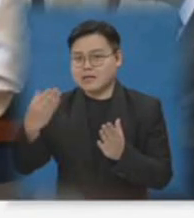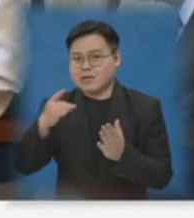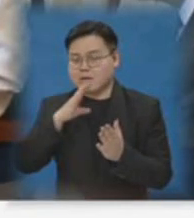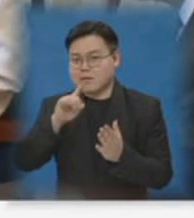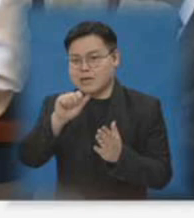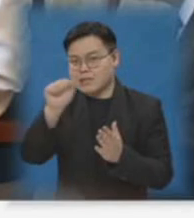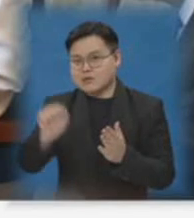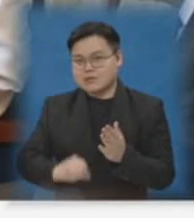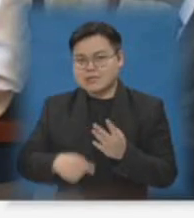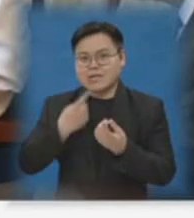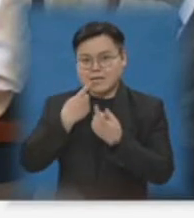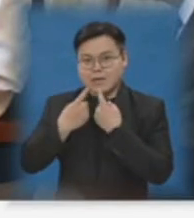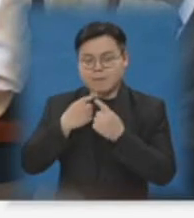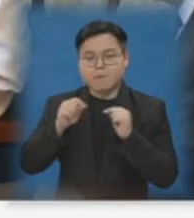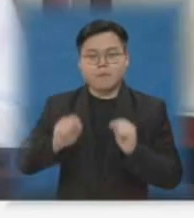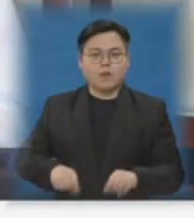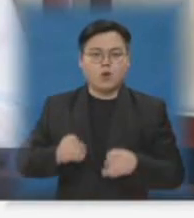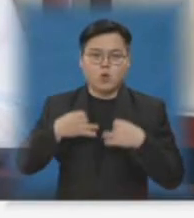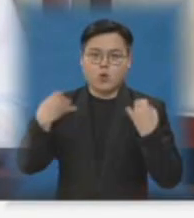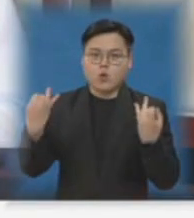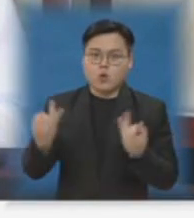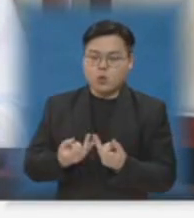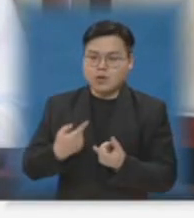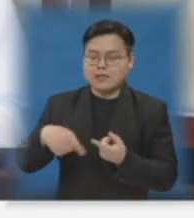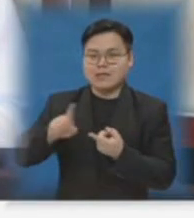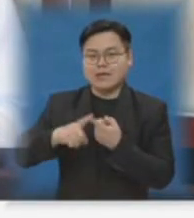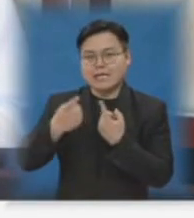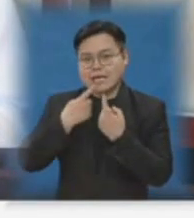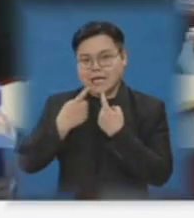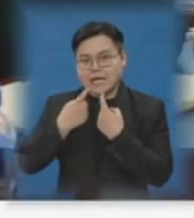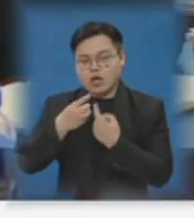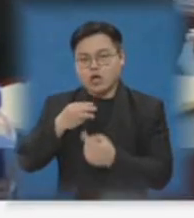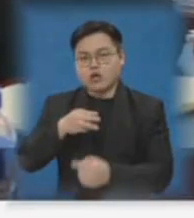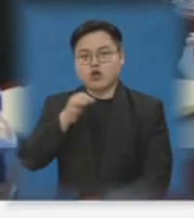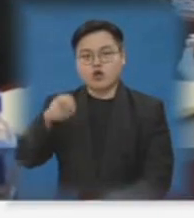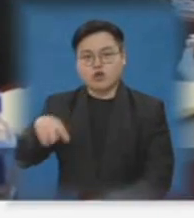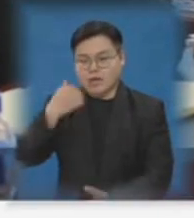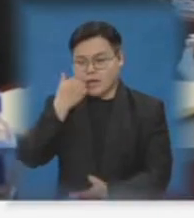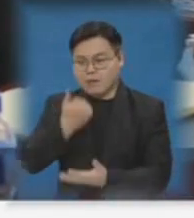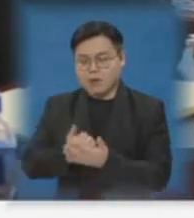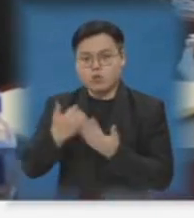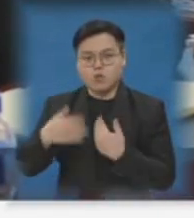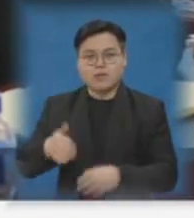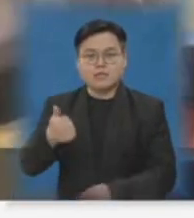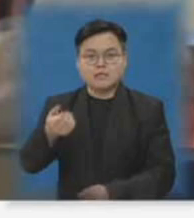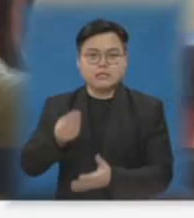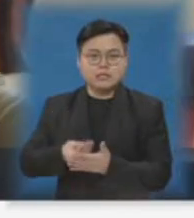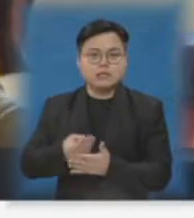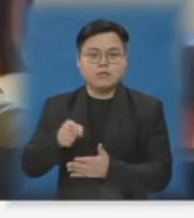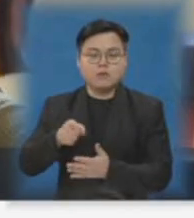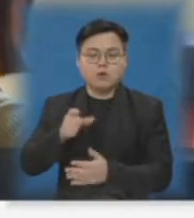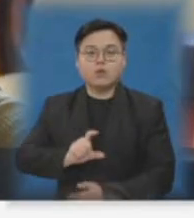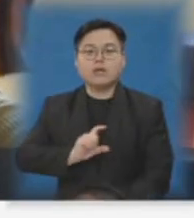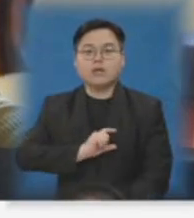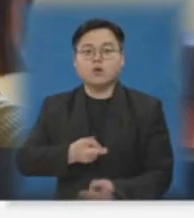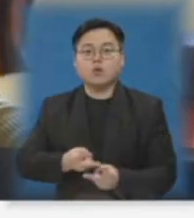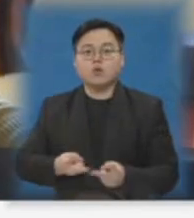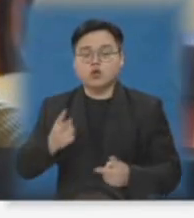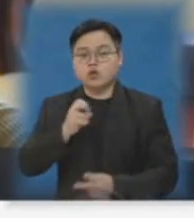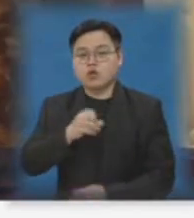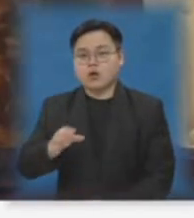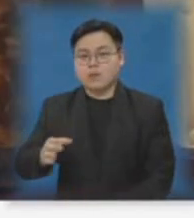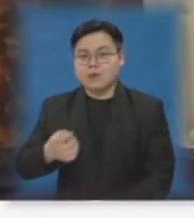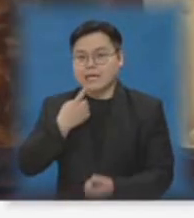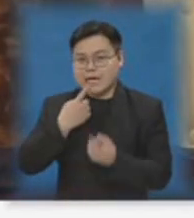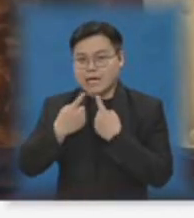хөндсөн. Энэ жил улсын хурлаар илтгэлийг хилэлцэн тогтоол баталсан сайн жишээ болт шатсныг хүний эрхийн үндэсний комиссийн дарга онцоллоо. Мөн